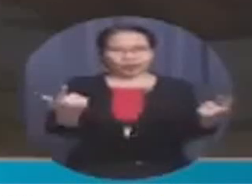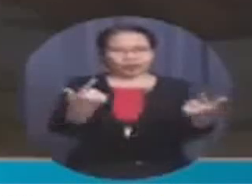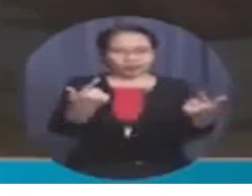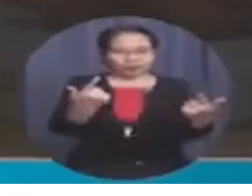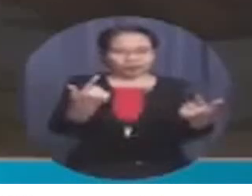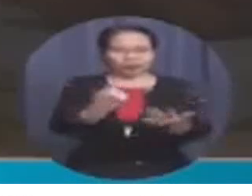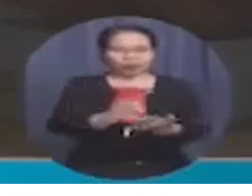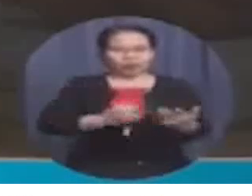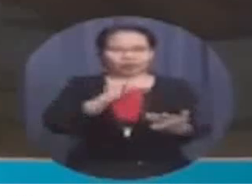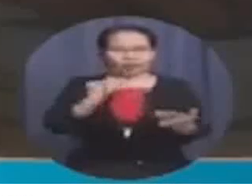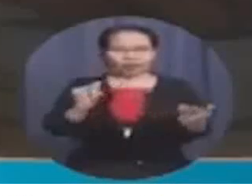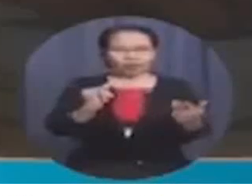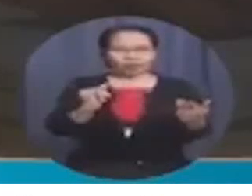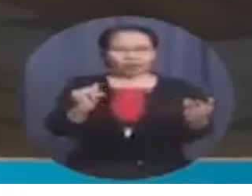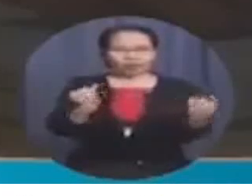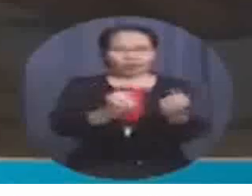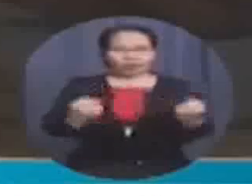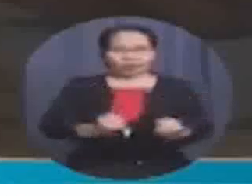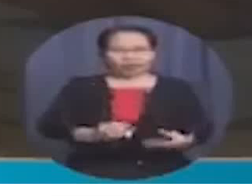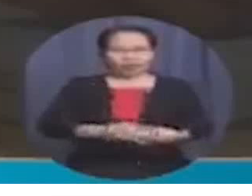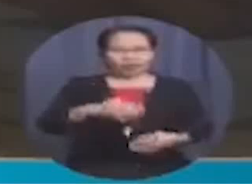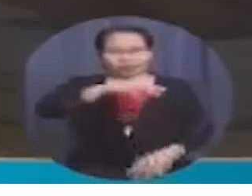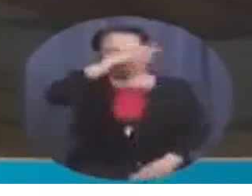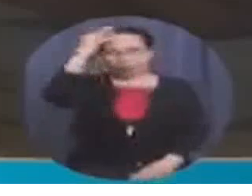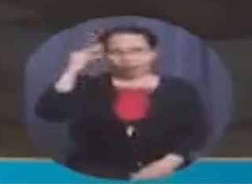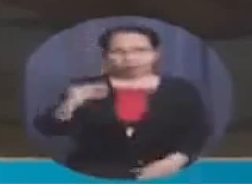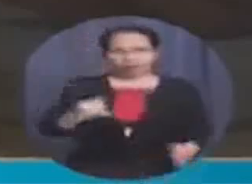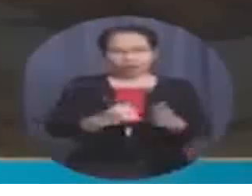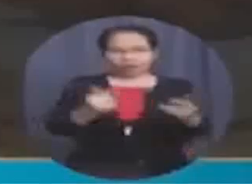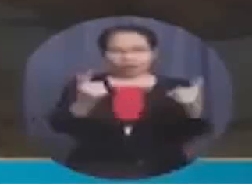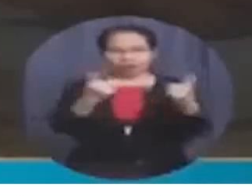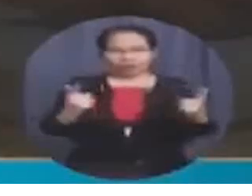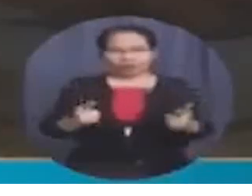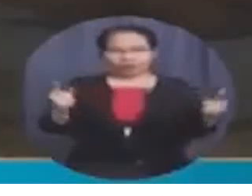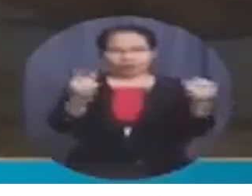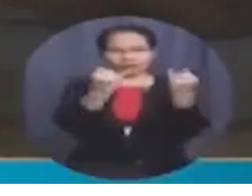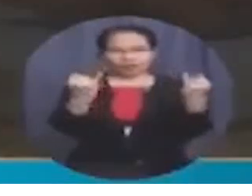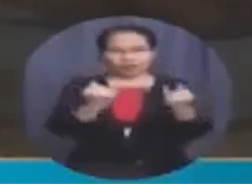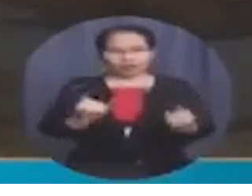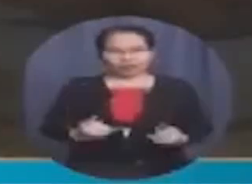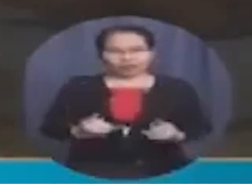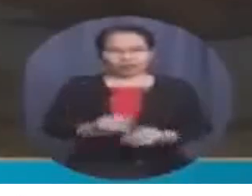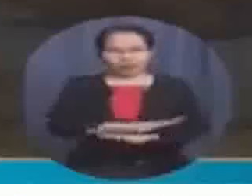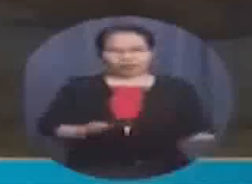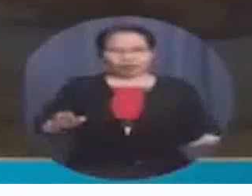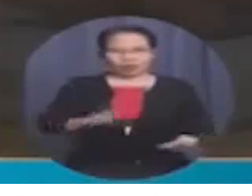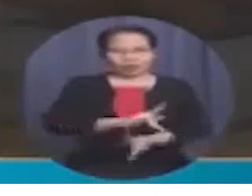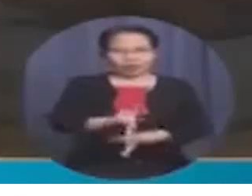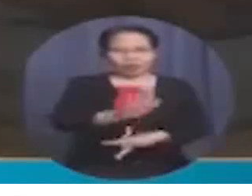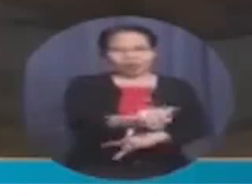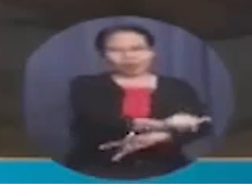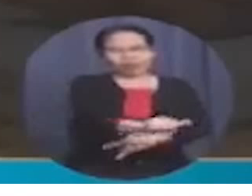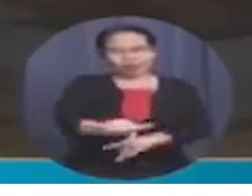ni Maria? Di ba larawang inanyuan yun? Ano pa ba naman ang huwag nyo nang lukohin ang sarili nyo, mga